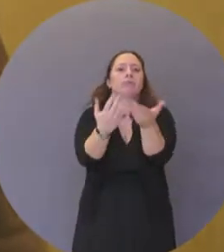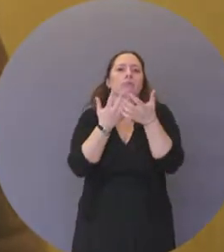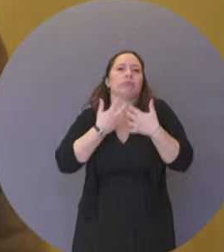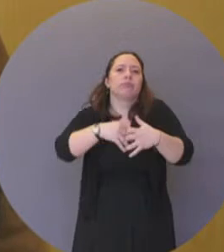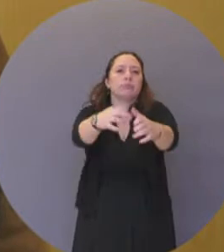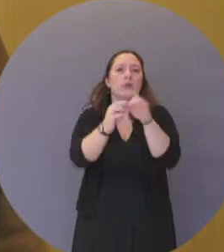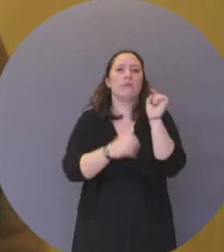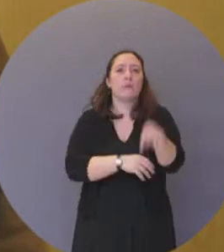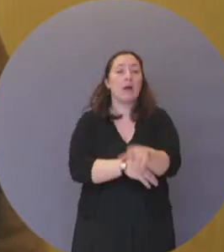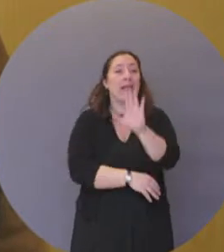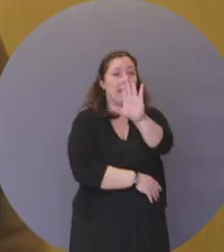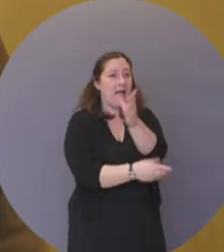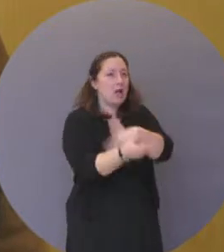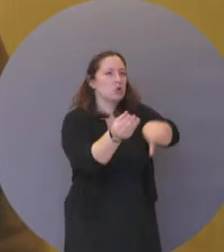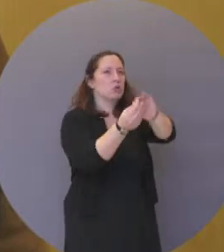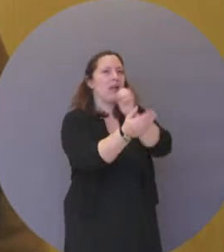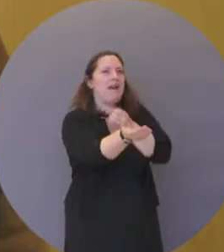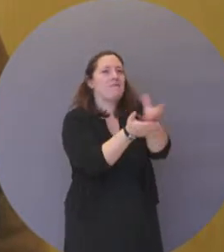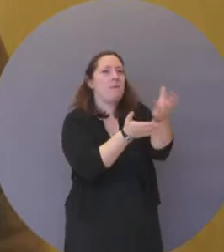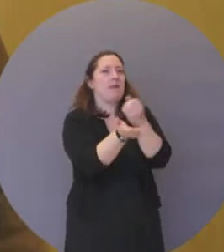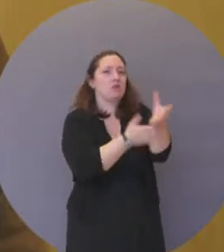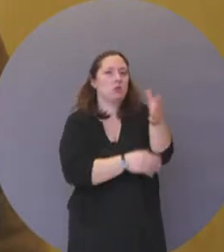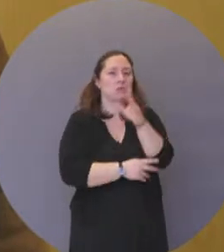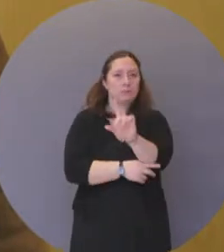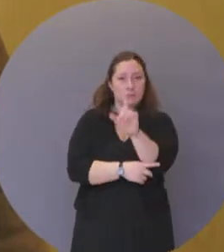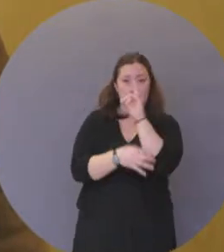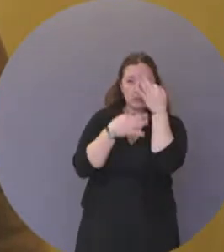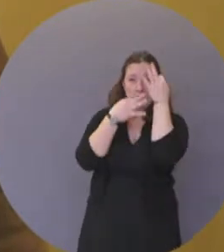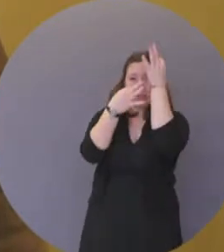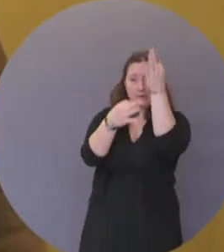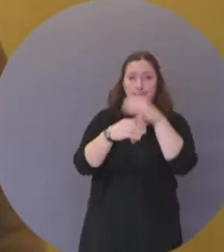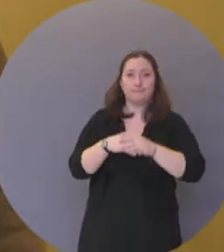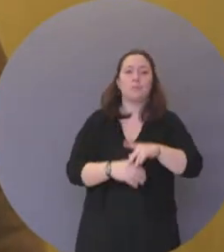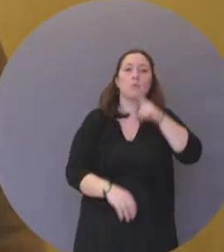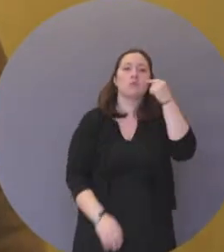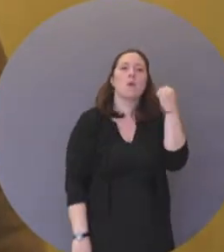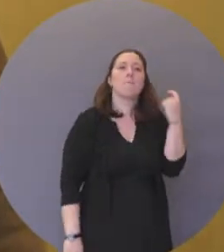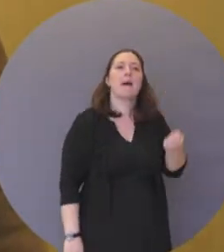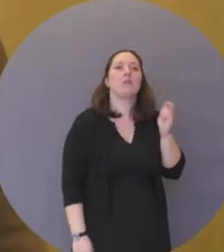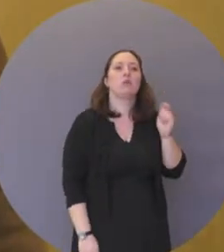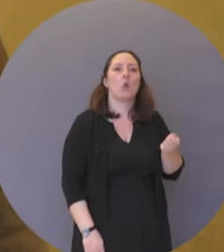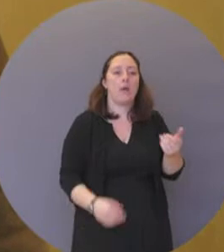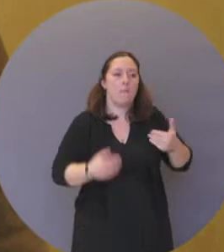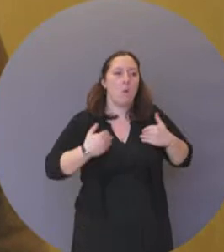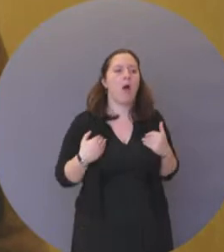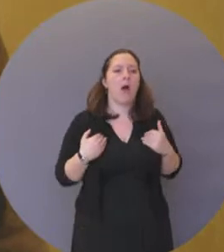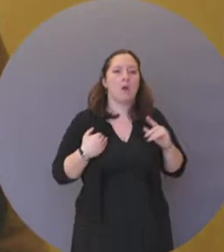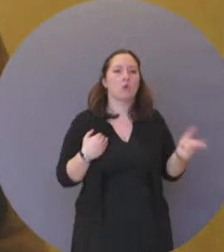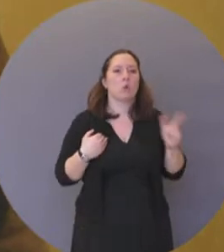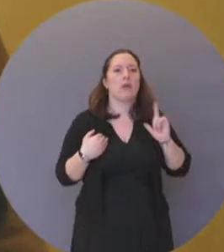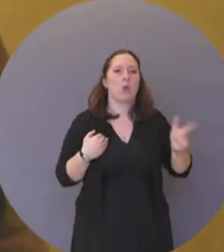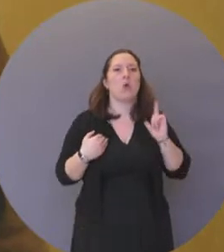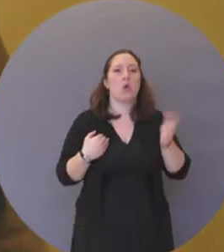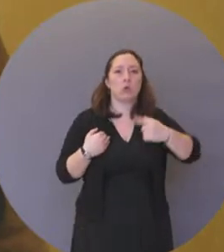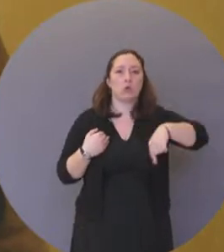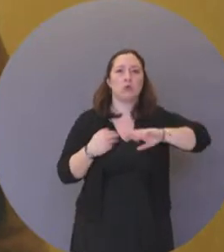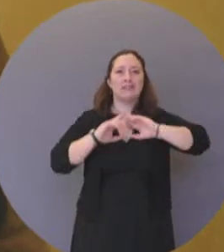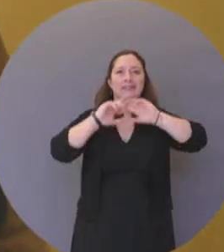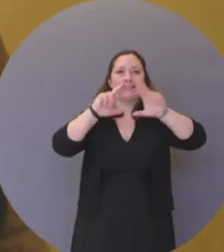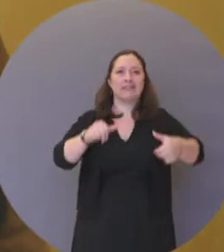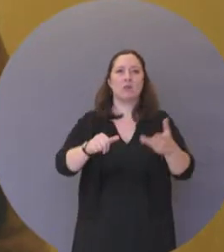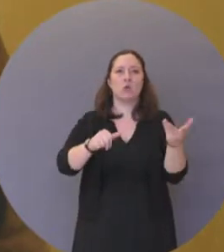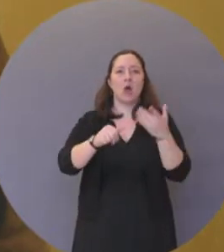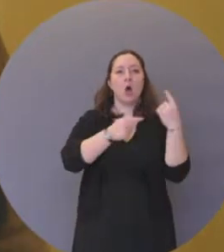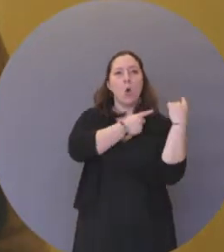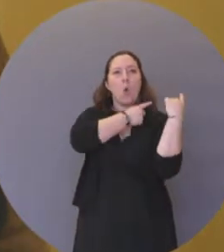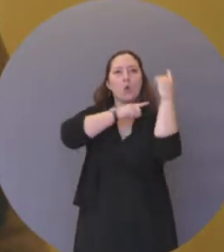et tout à fait précis Stéphane marteau et moi-même se sont nous sommes signataires du recours qui